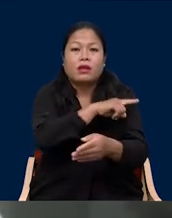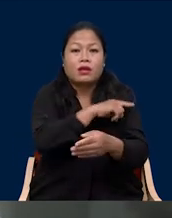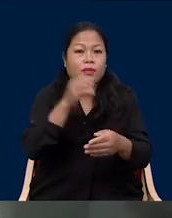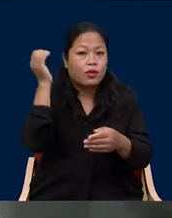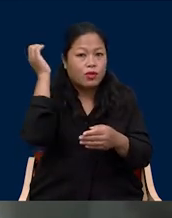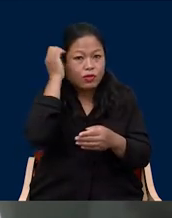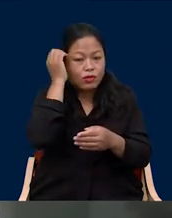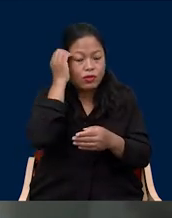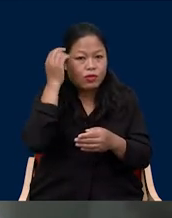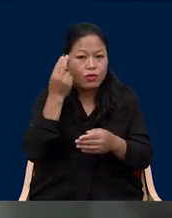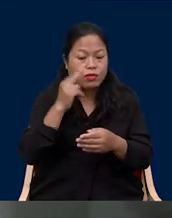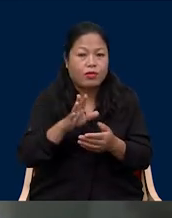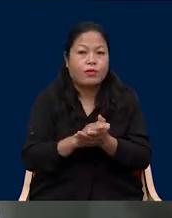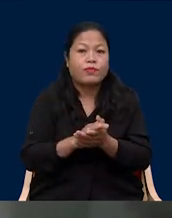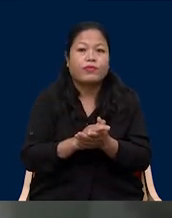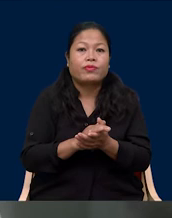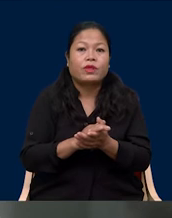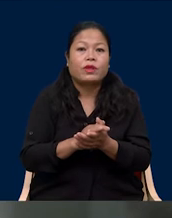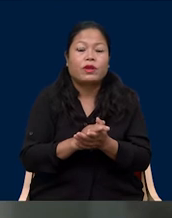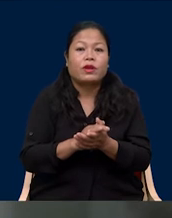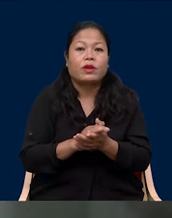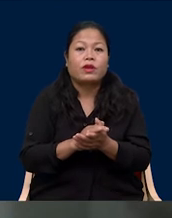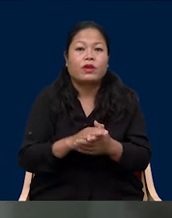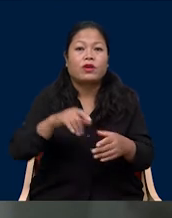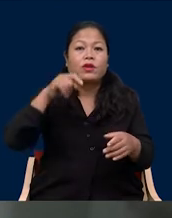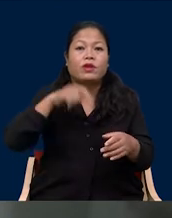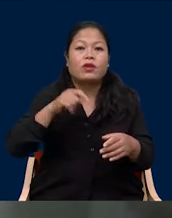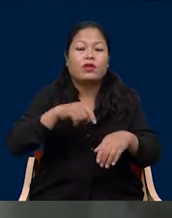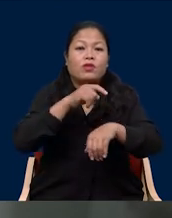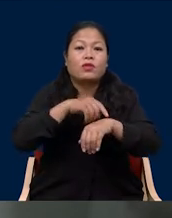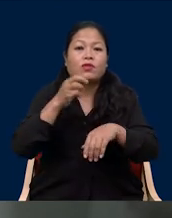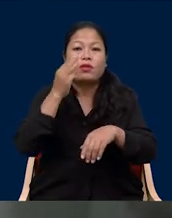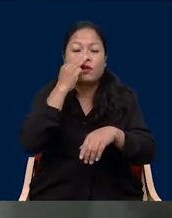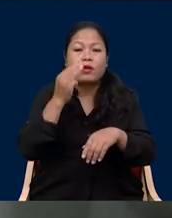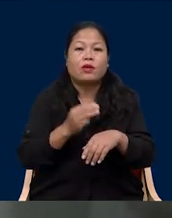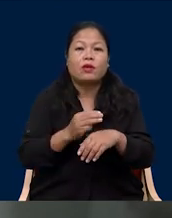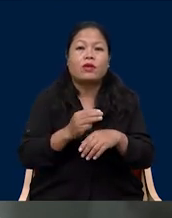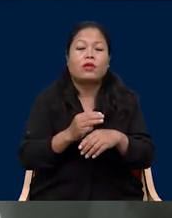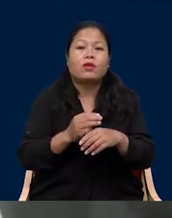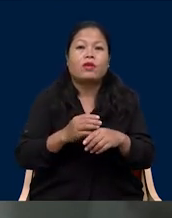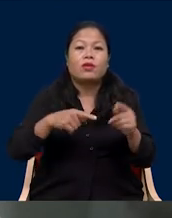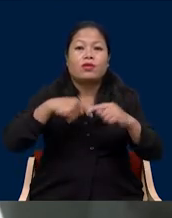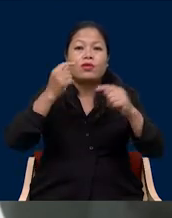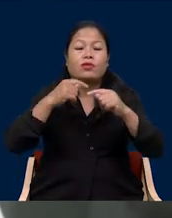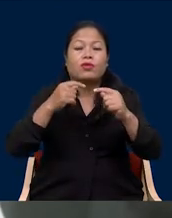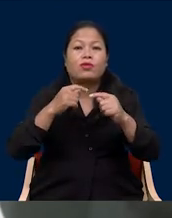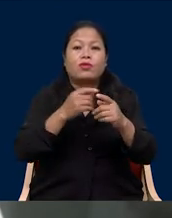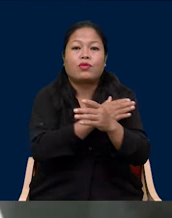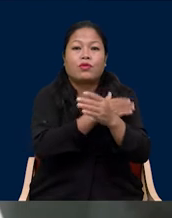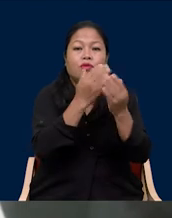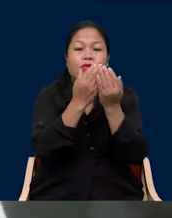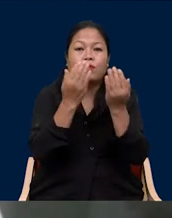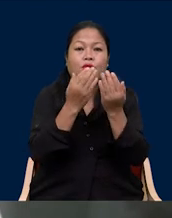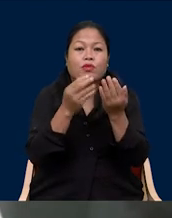अ इन्डिभिजुअलिस्ट मैले सोच्दा इन्डिभिजुअल रूपमा पनि मैले गर्दाखेरि चाहिँ अब यो यस्तो सिचुएसन चाहिँ खडा भएको छ जहाँ चाहिँ अब